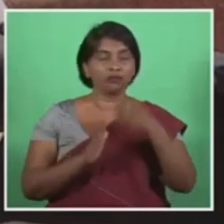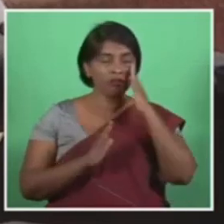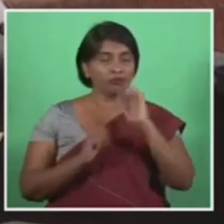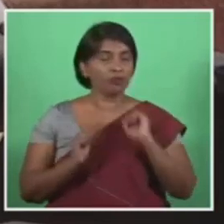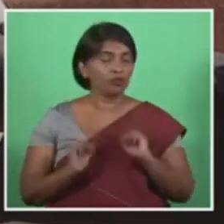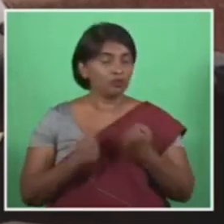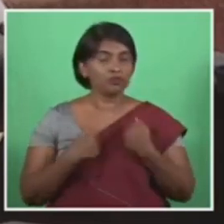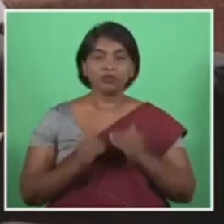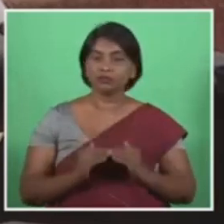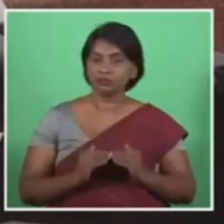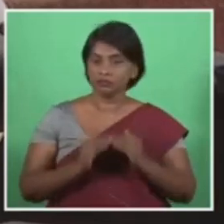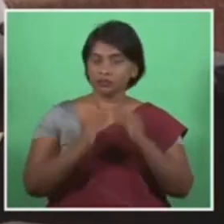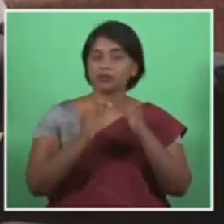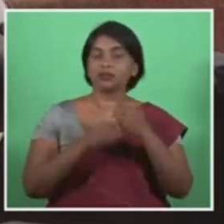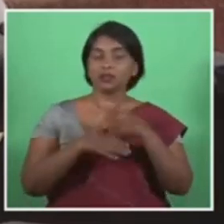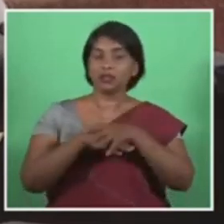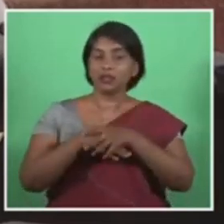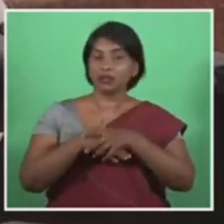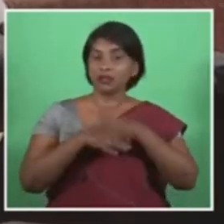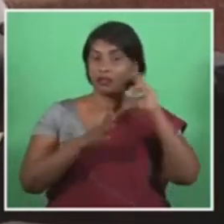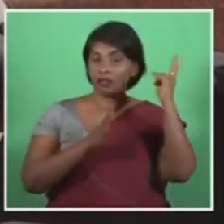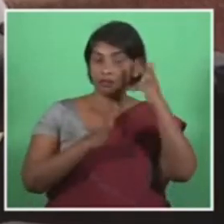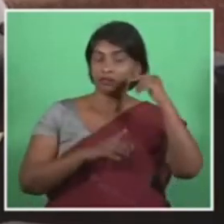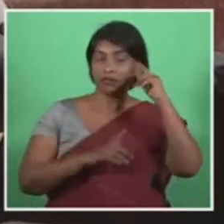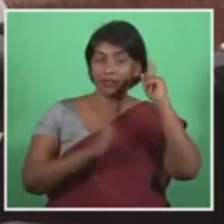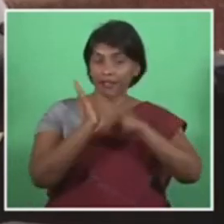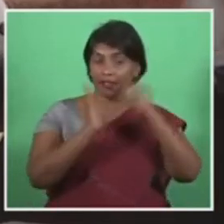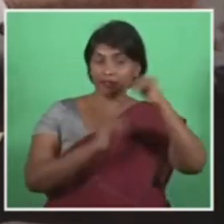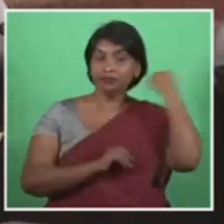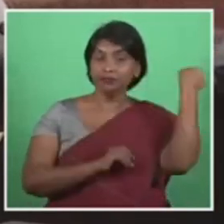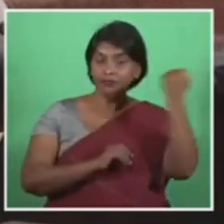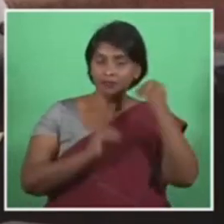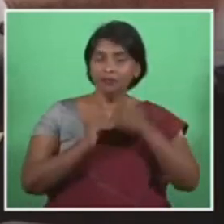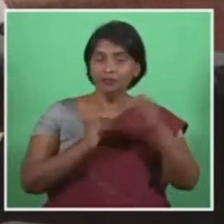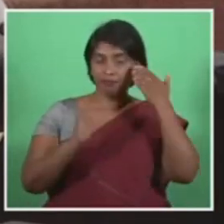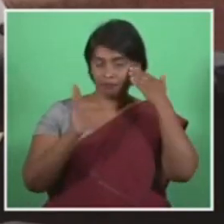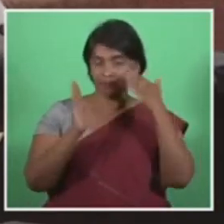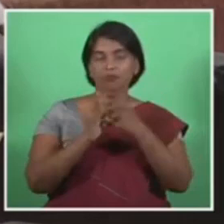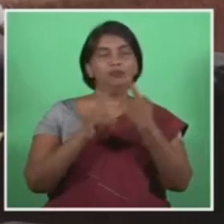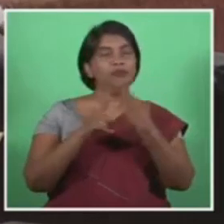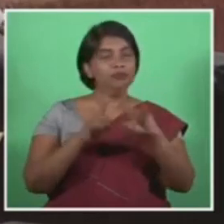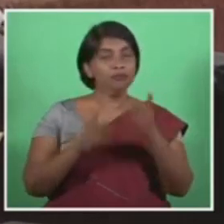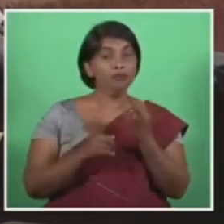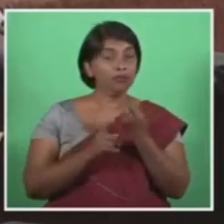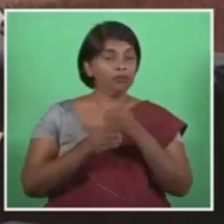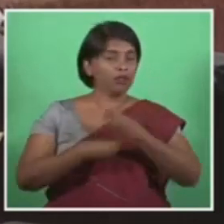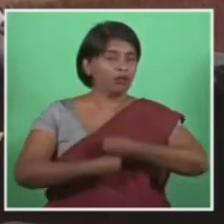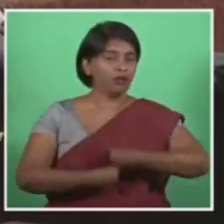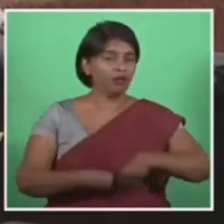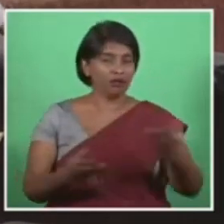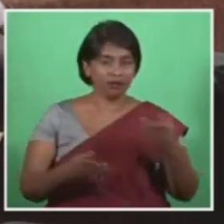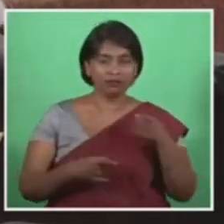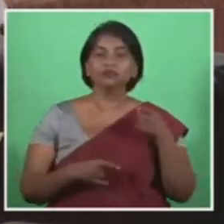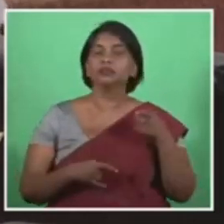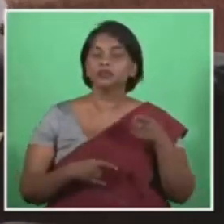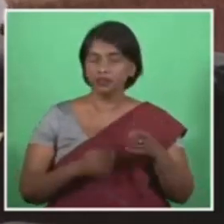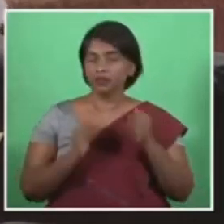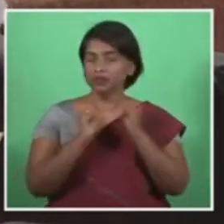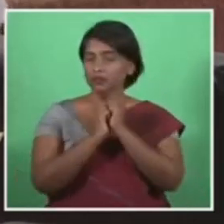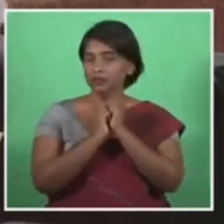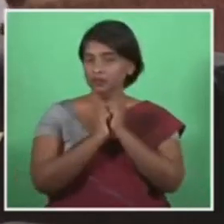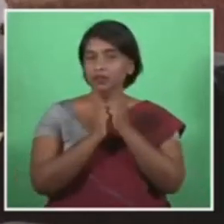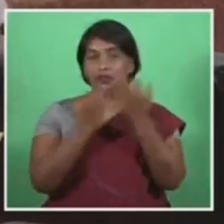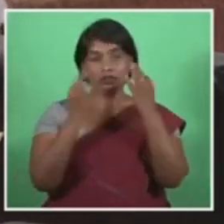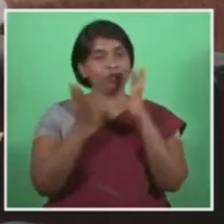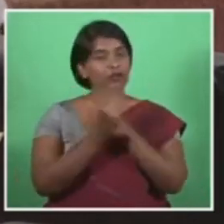නැගී සිටීමට ජාතික ආමන්ත්‍රණයක් සහිත වැඩපිළිවෙලකට රට ආමන්ත්‍රණය කරනවා මිසක් මුදල් කාබාසිනිය කරන වැඩ